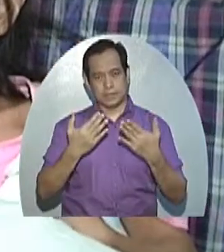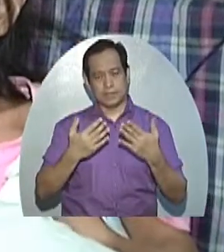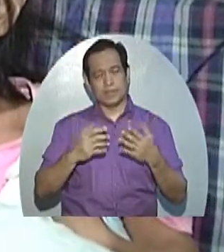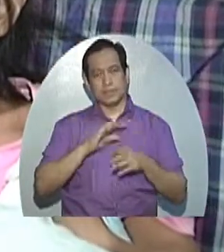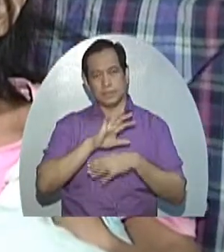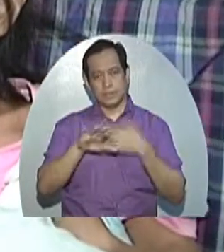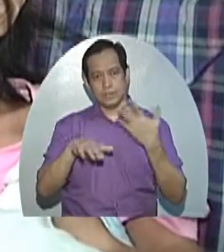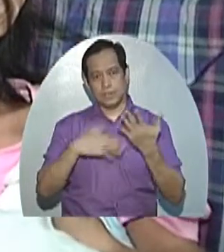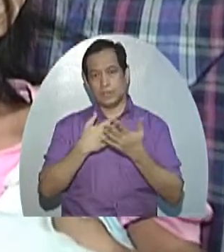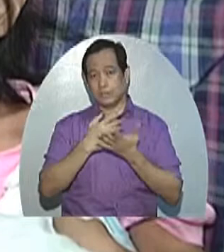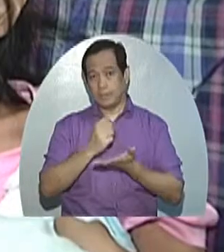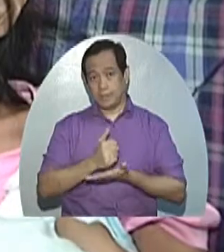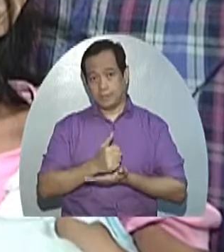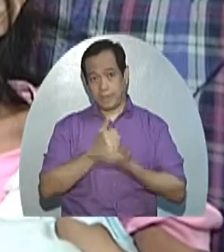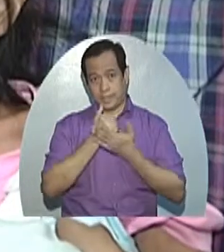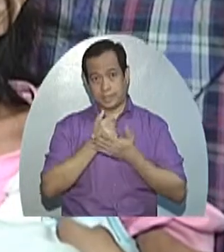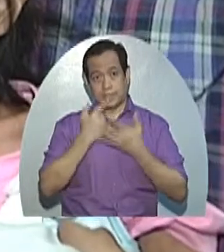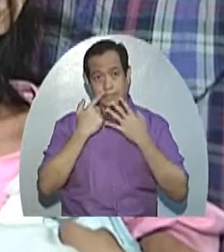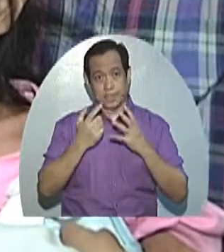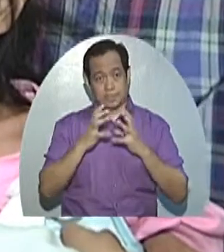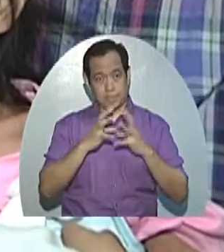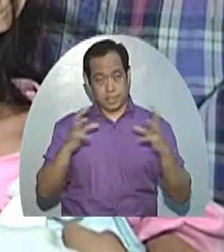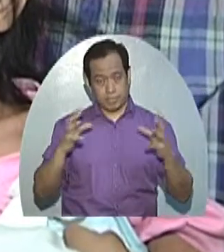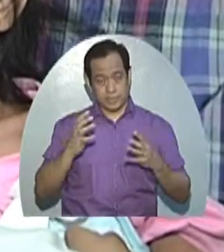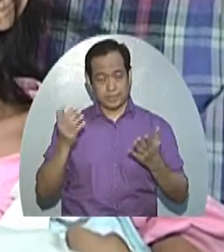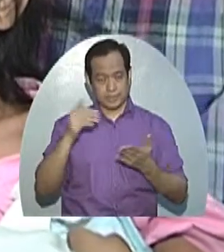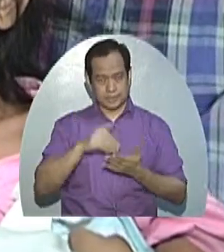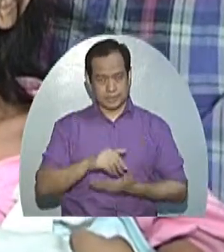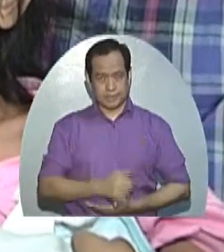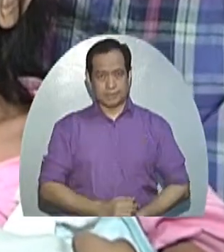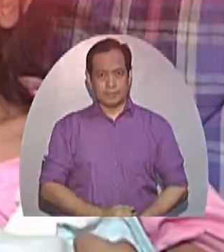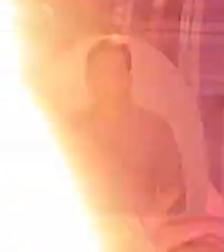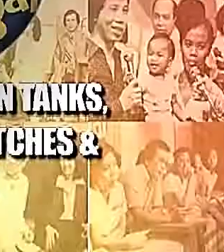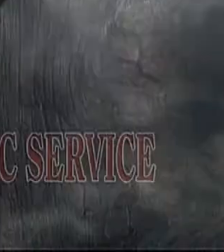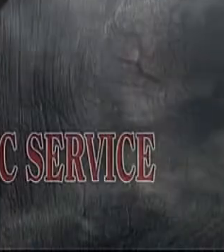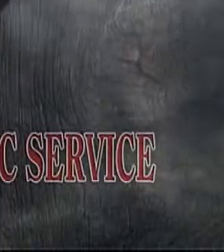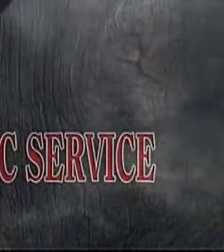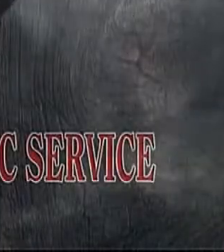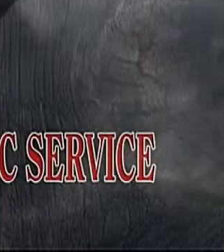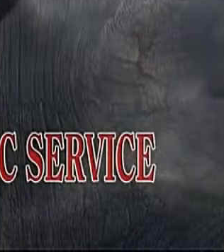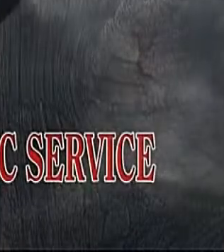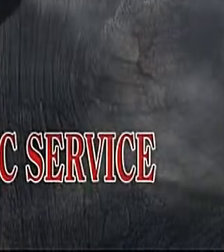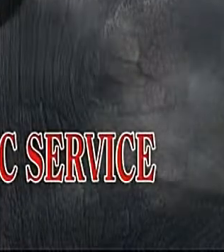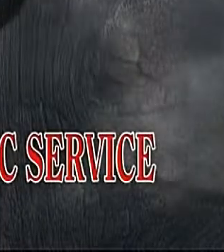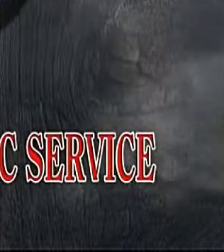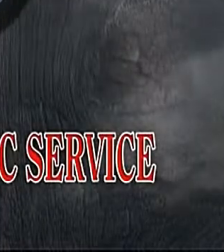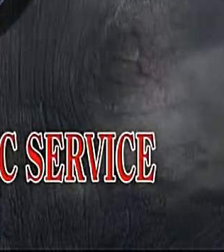pasasalamat sa mga tumulong sa kanya. Maraming salamat muli.